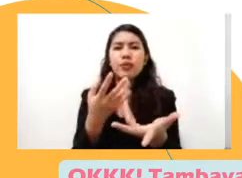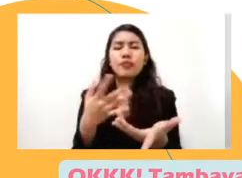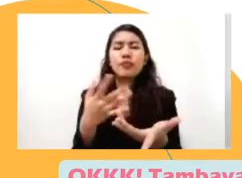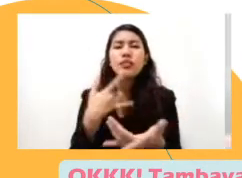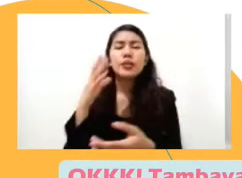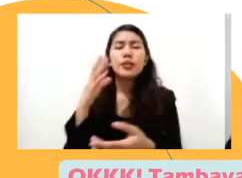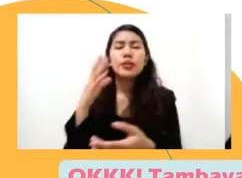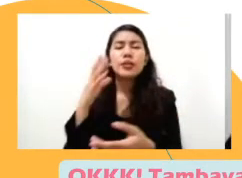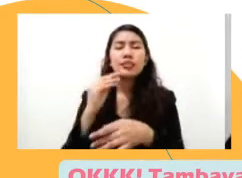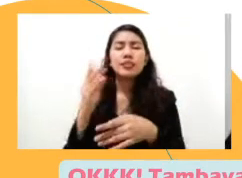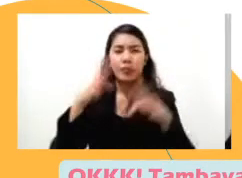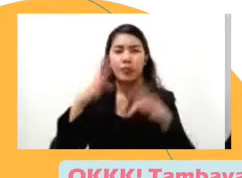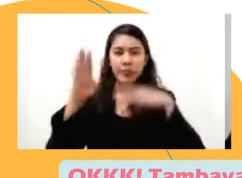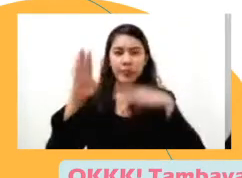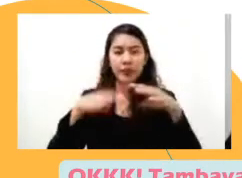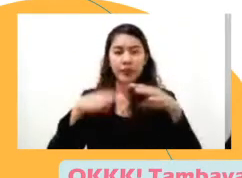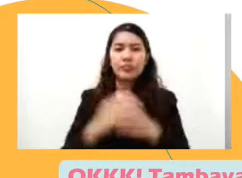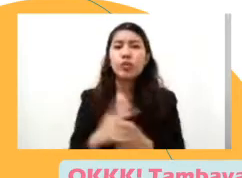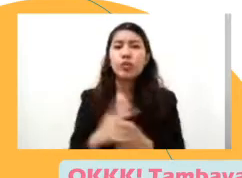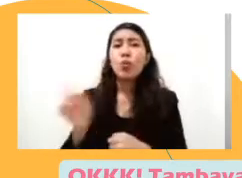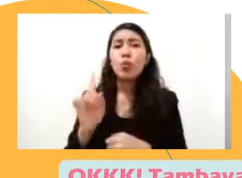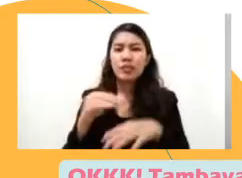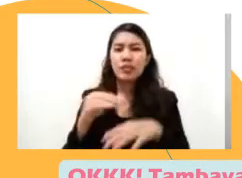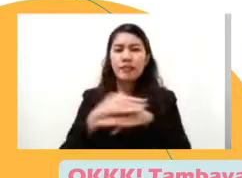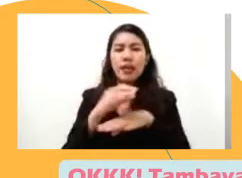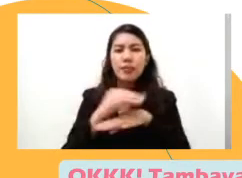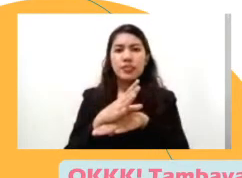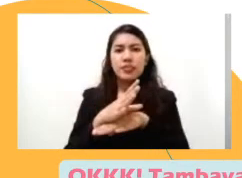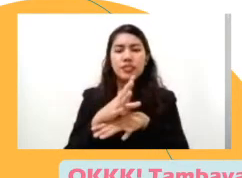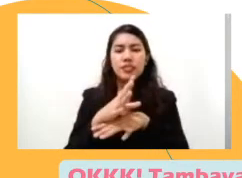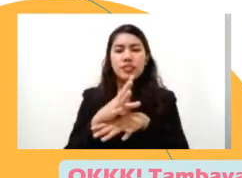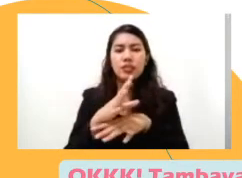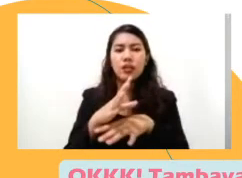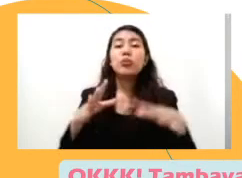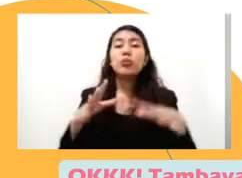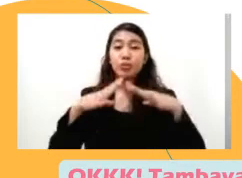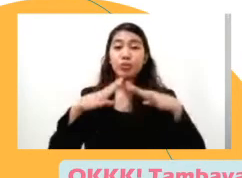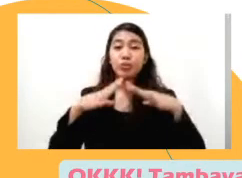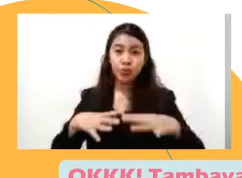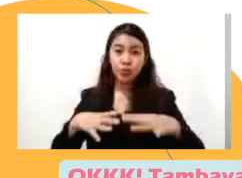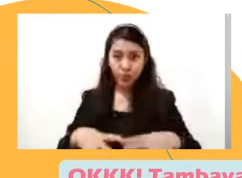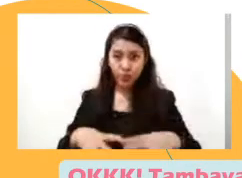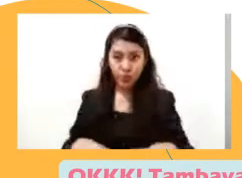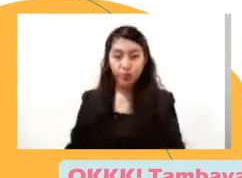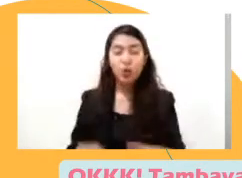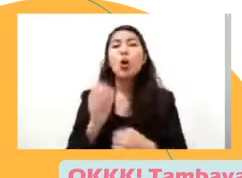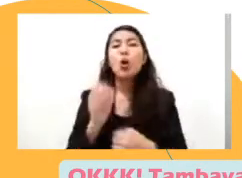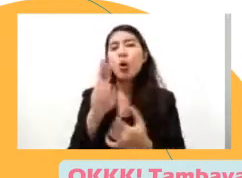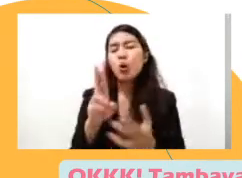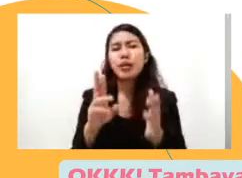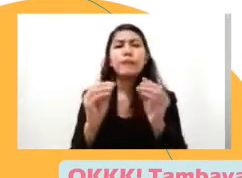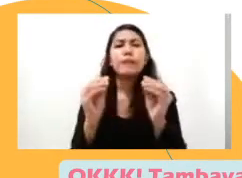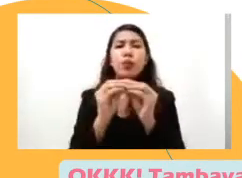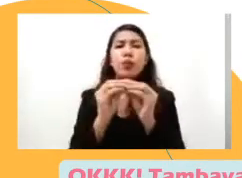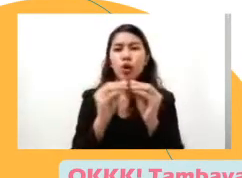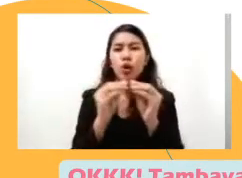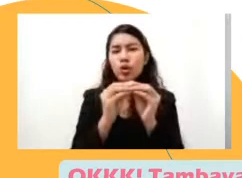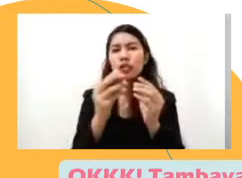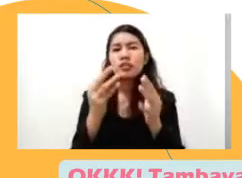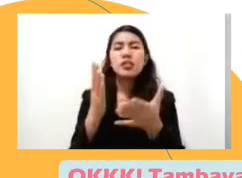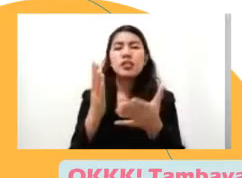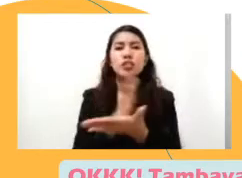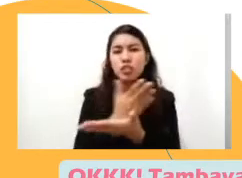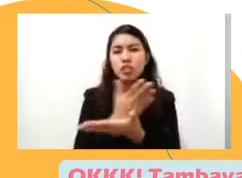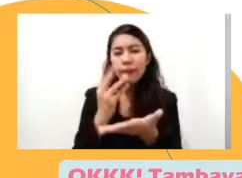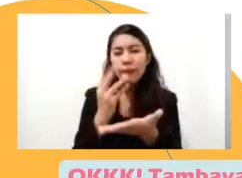katambayers para mas umalsa po yung gusto nilang message and buong experience dun sa kanta